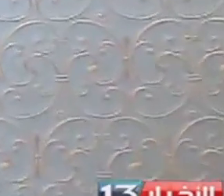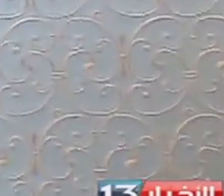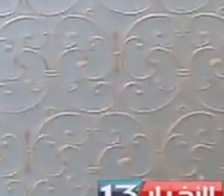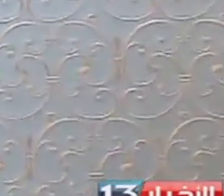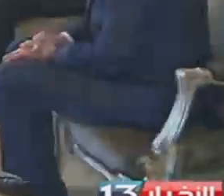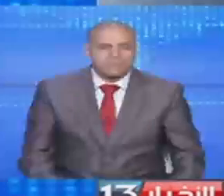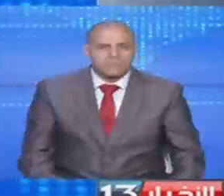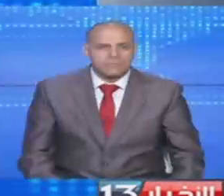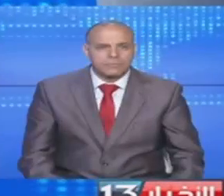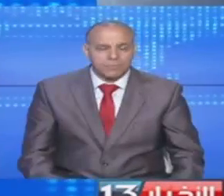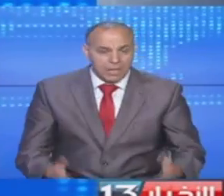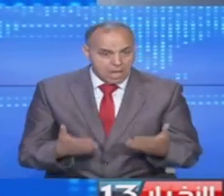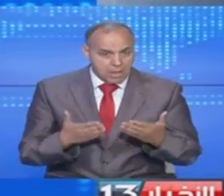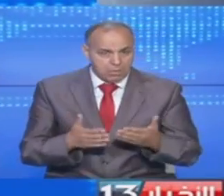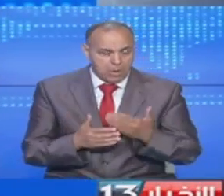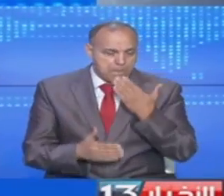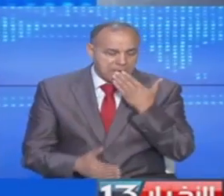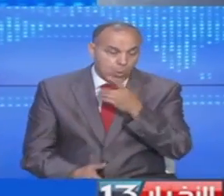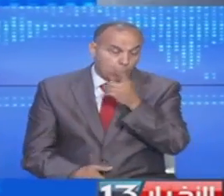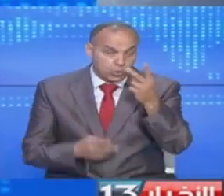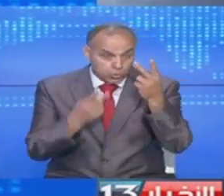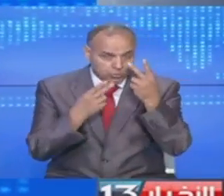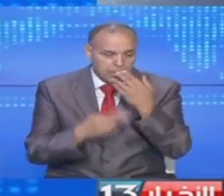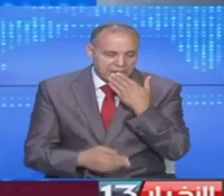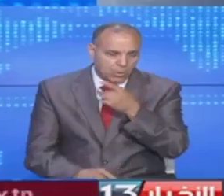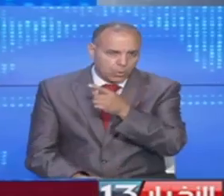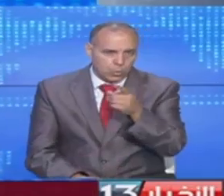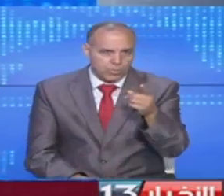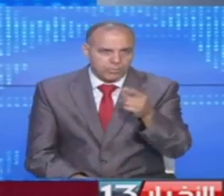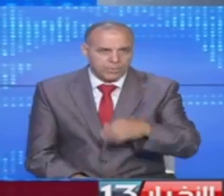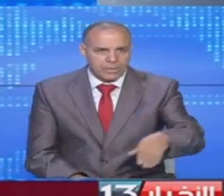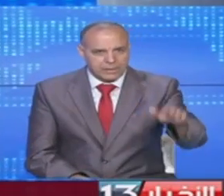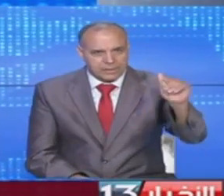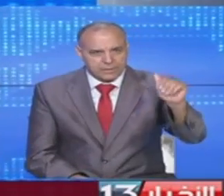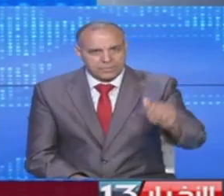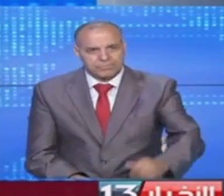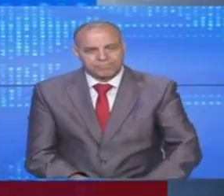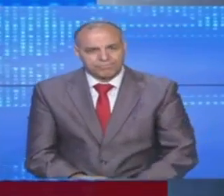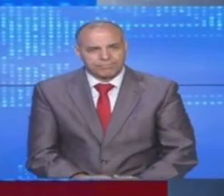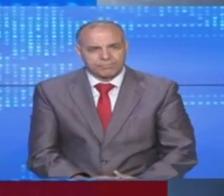أشكر انتباهكم مشاهدينا الكرام، إلى اللقاء.